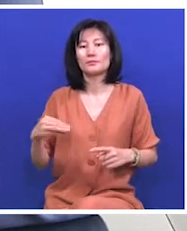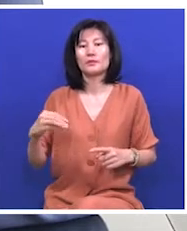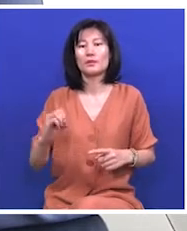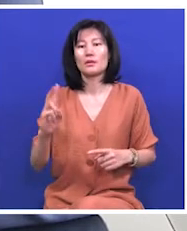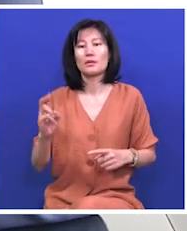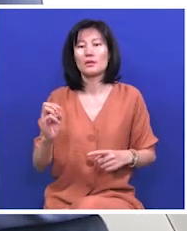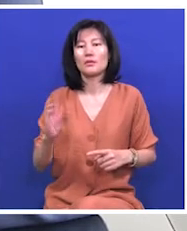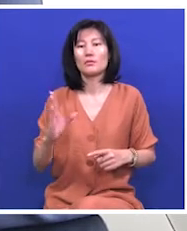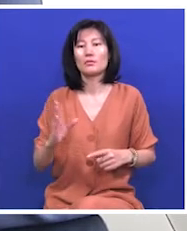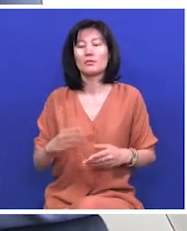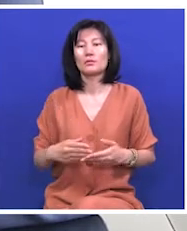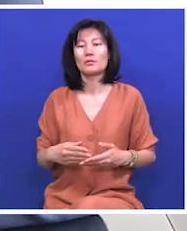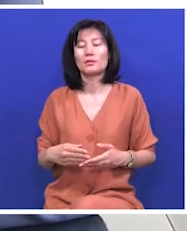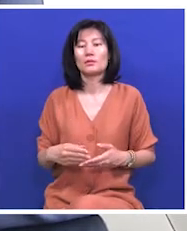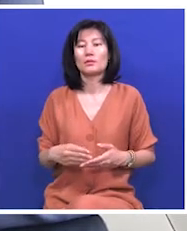кетті. Ал